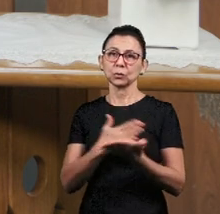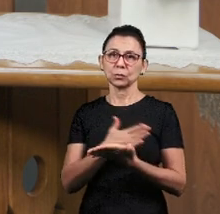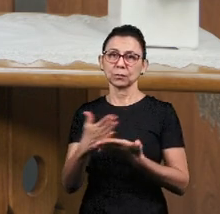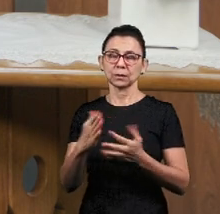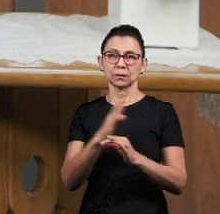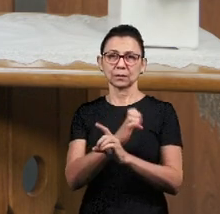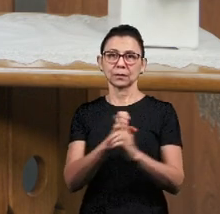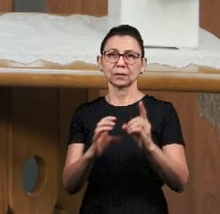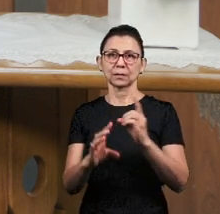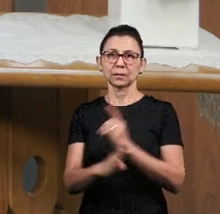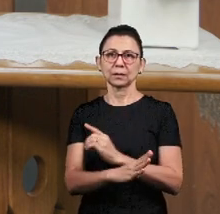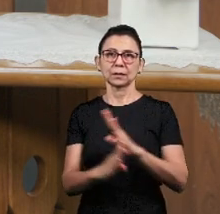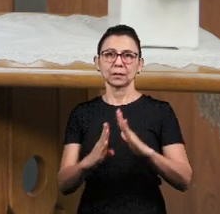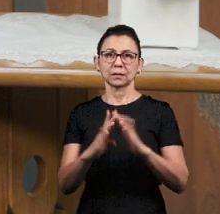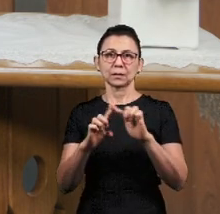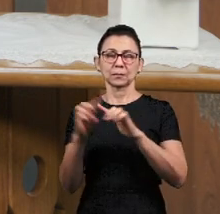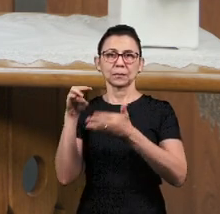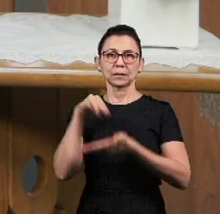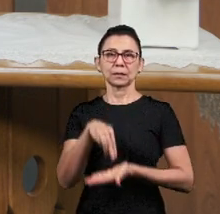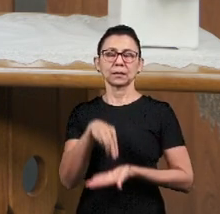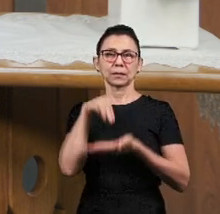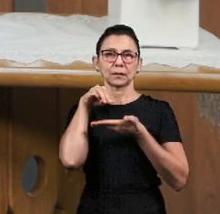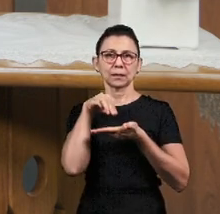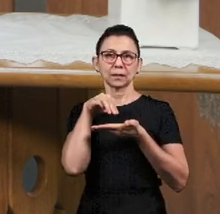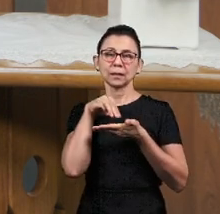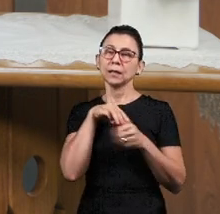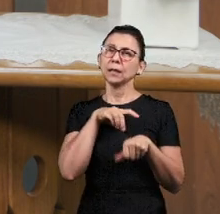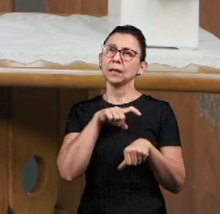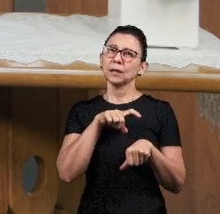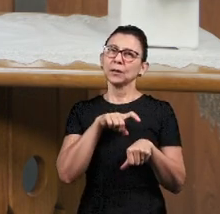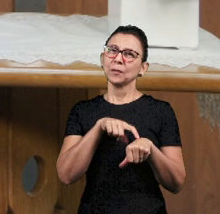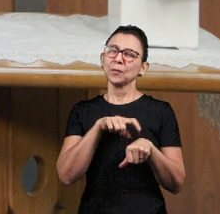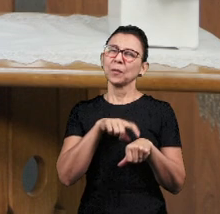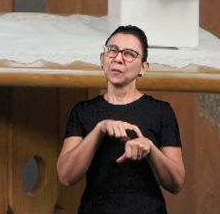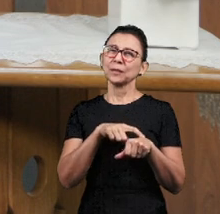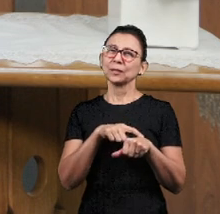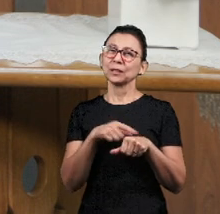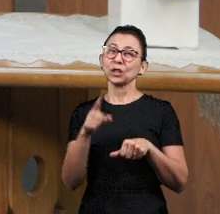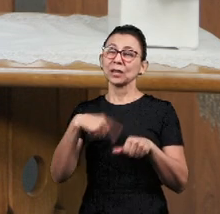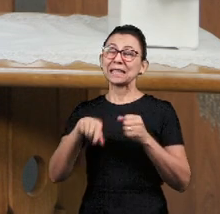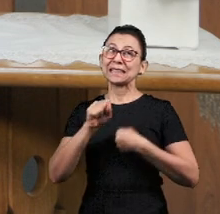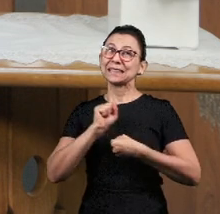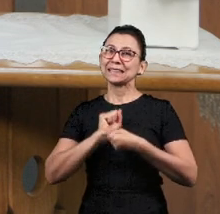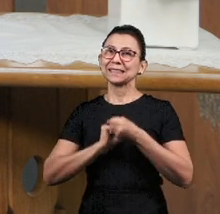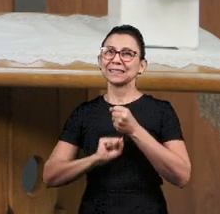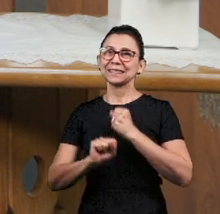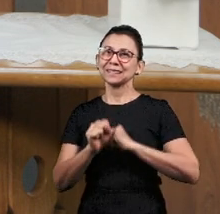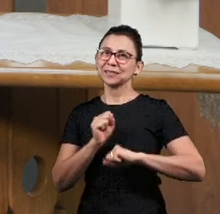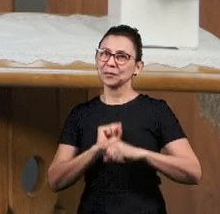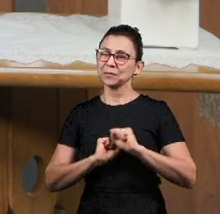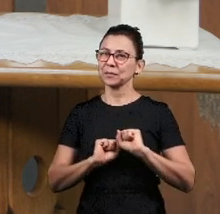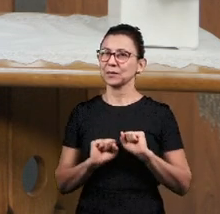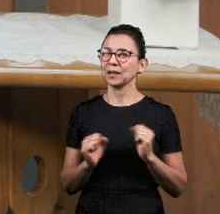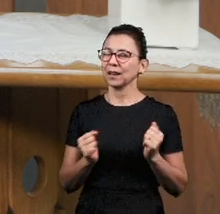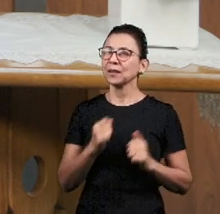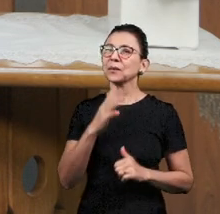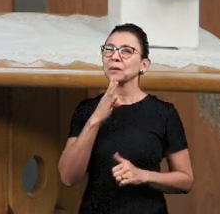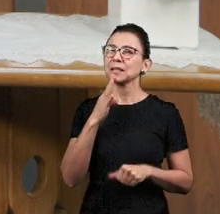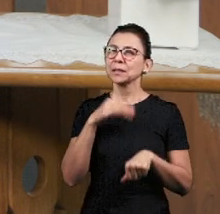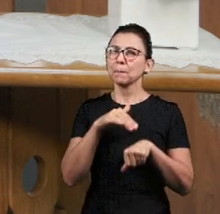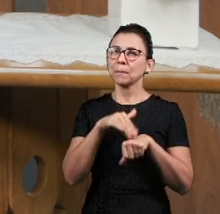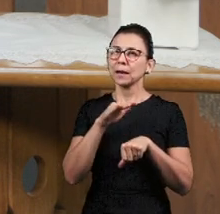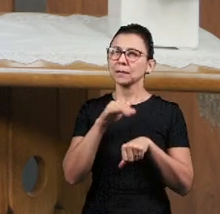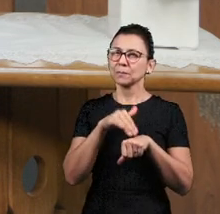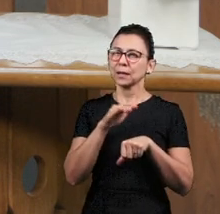de l'Église chrétienne Maranatha. Un moment attendu par tous où nous allons connaître davantage